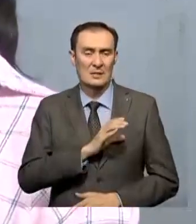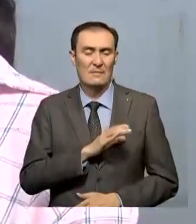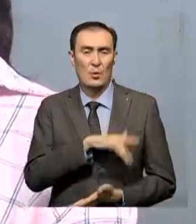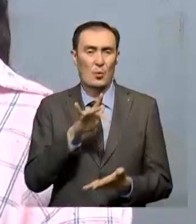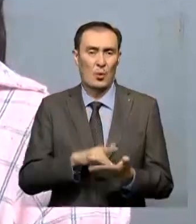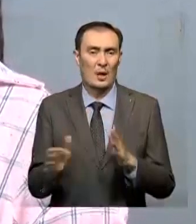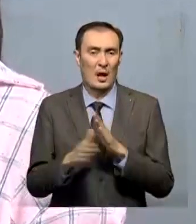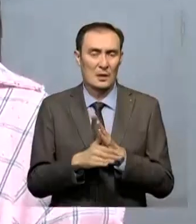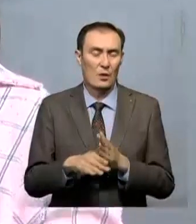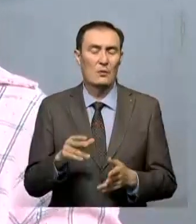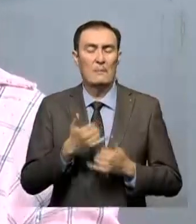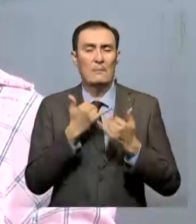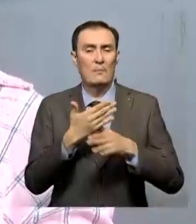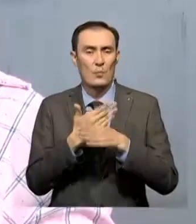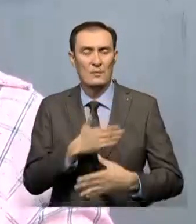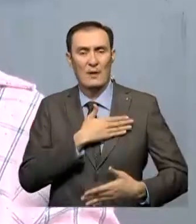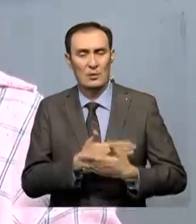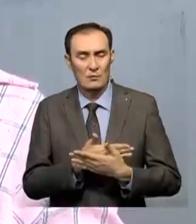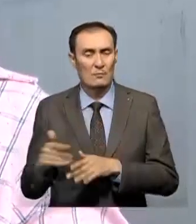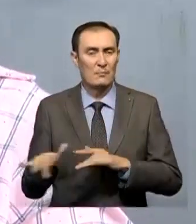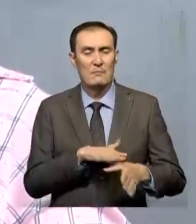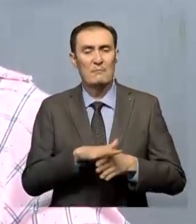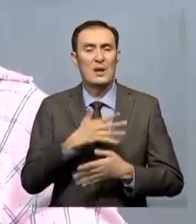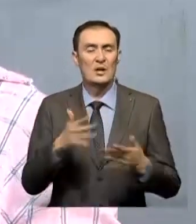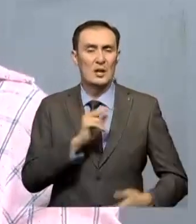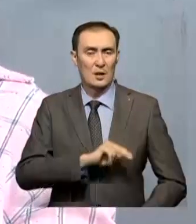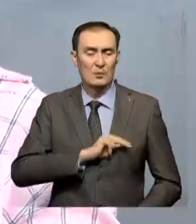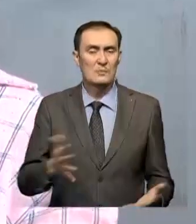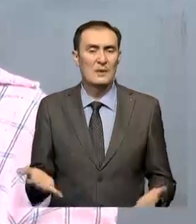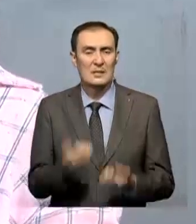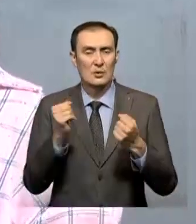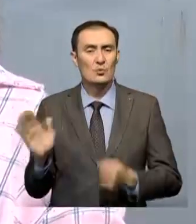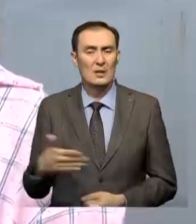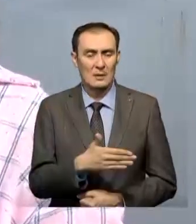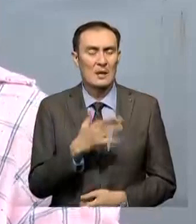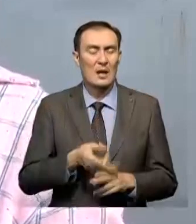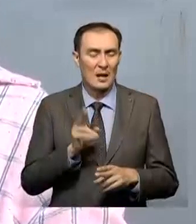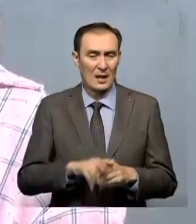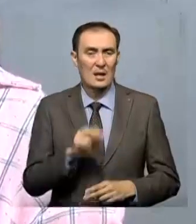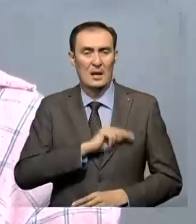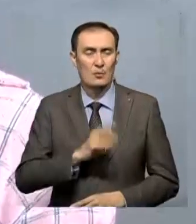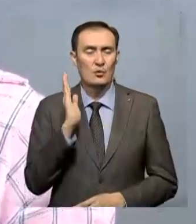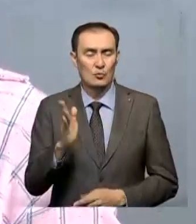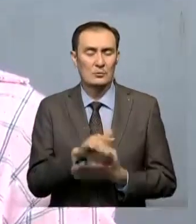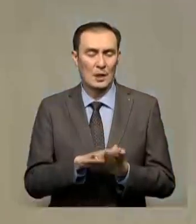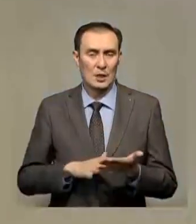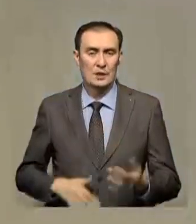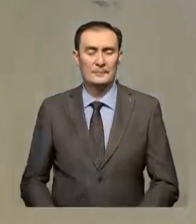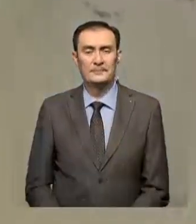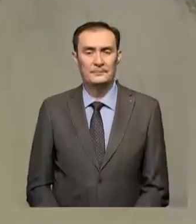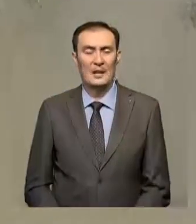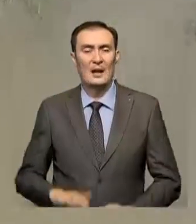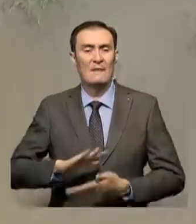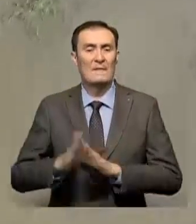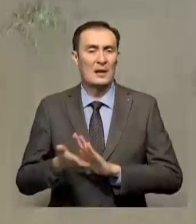Атырау. Благодаря активной помощи волонтеров проделана большая работа по спасению рыбы. И эта деятельность будет продолжена. В